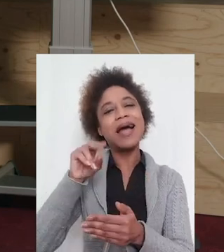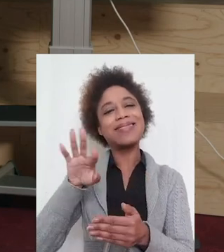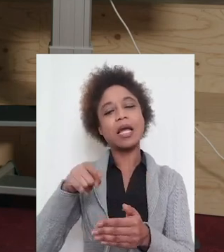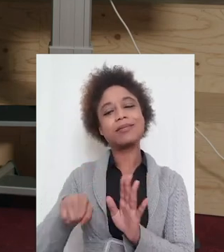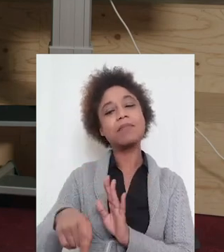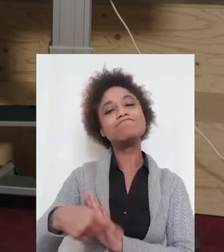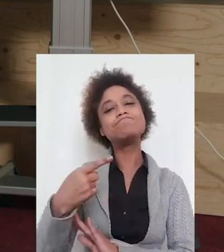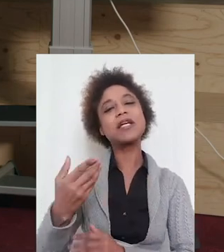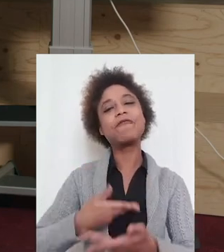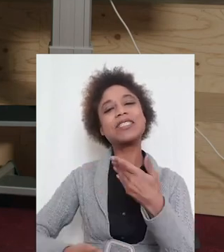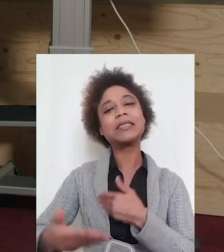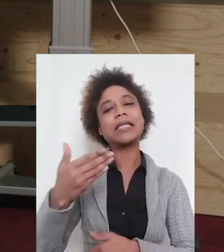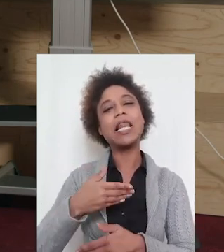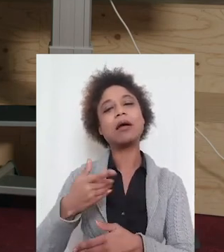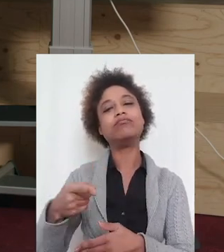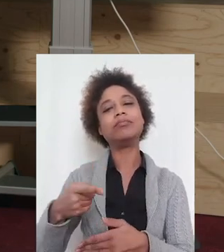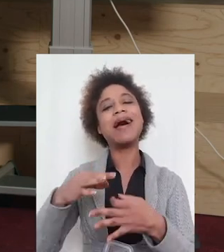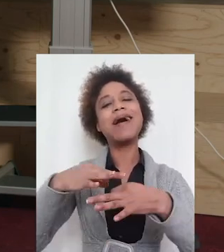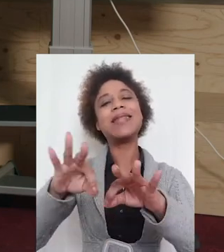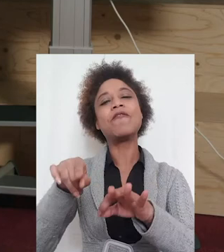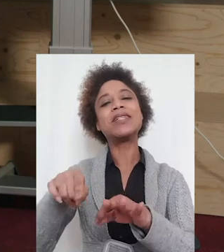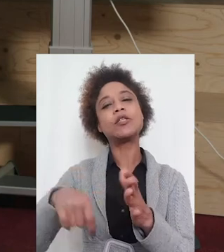over de aanleiding van dit project.